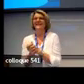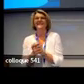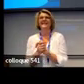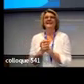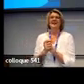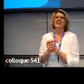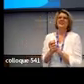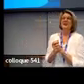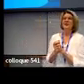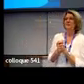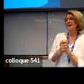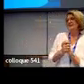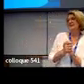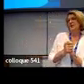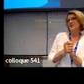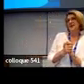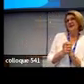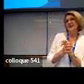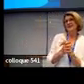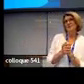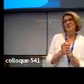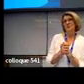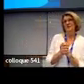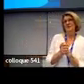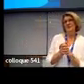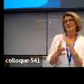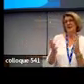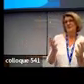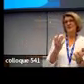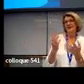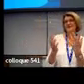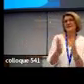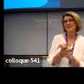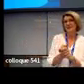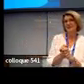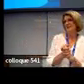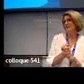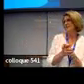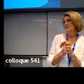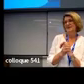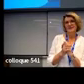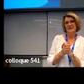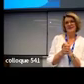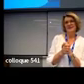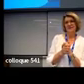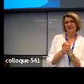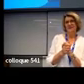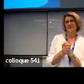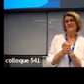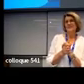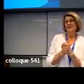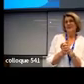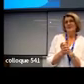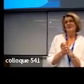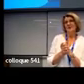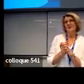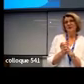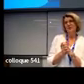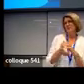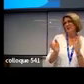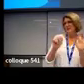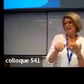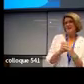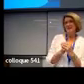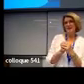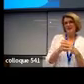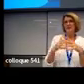chose-là. Donc, ma question est aujourd'hui, finalement, là, qu'est-ce qui s'est passé entre 2005 et 2021? Ça fait